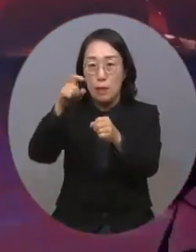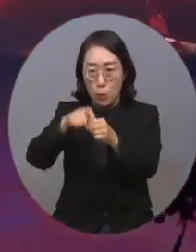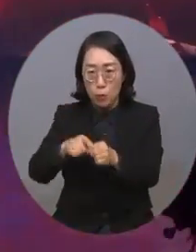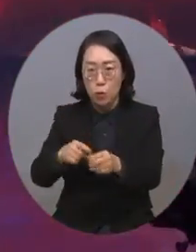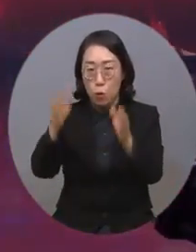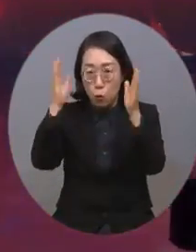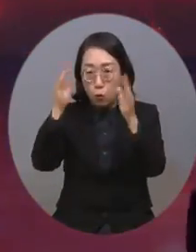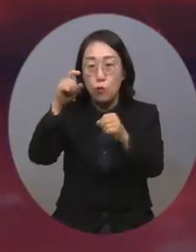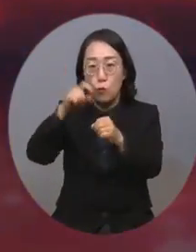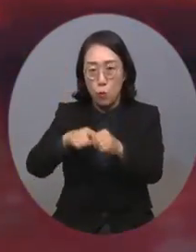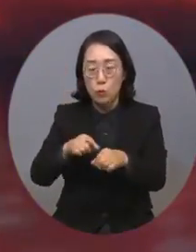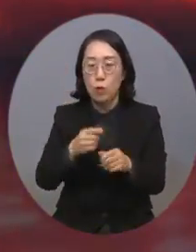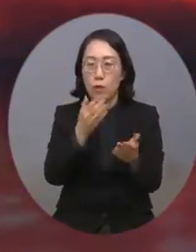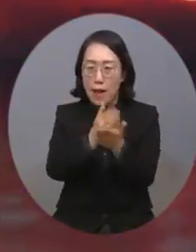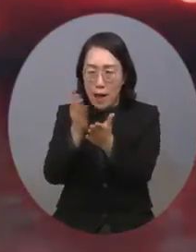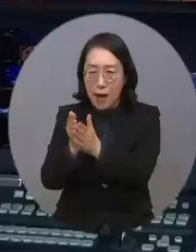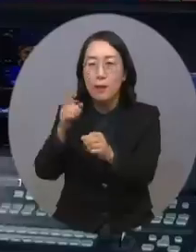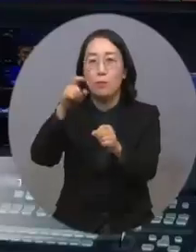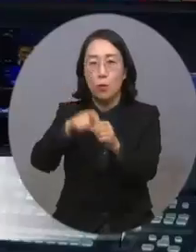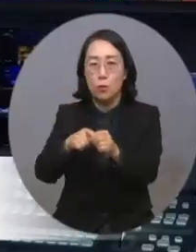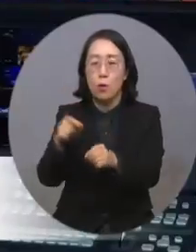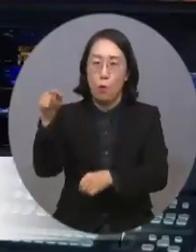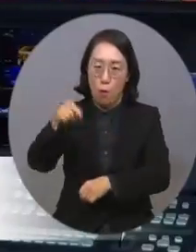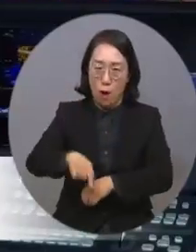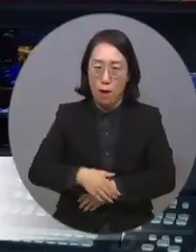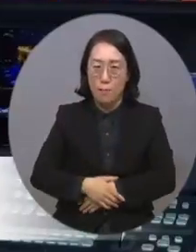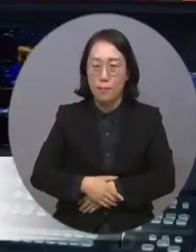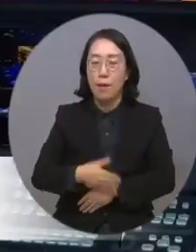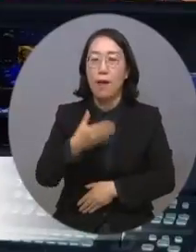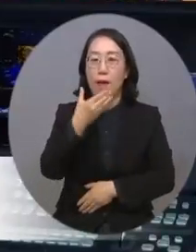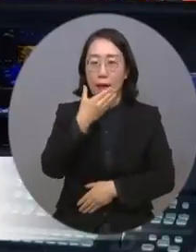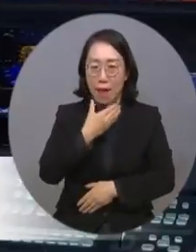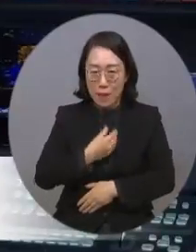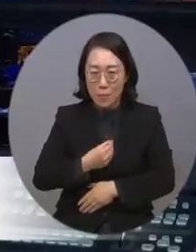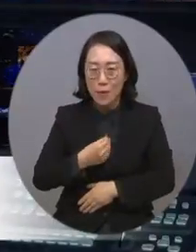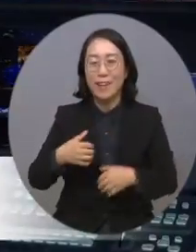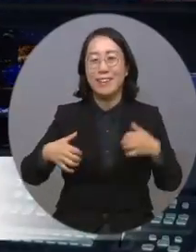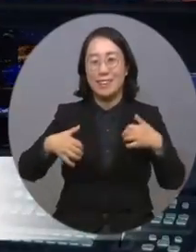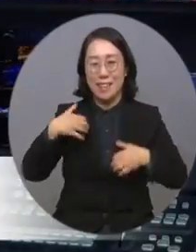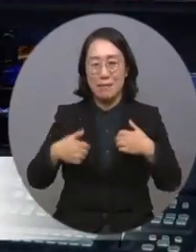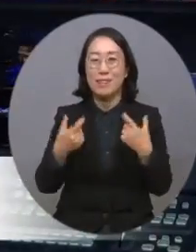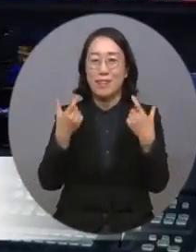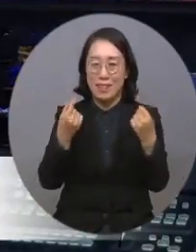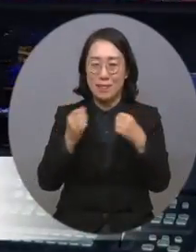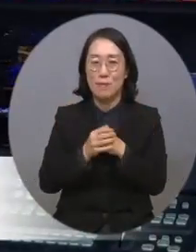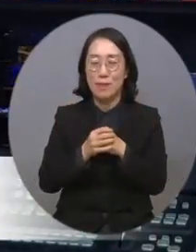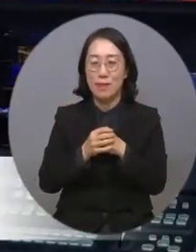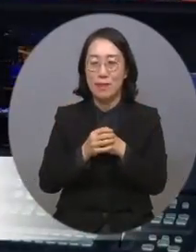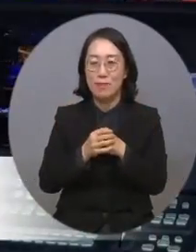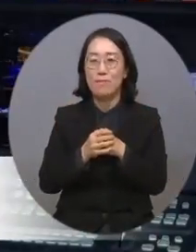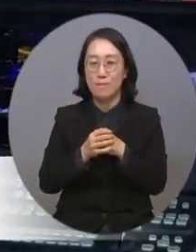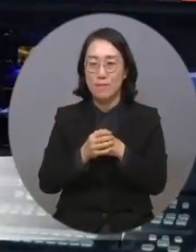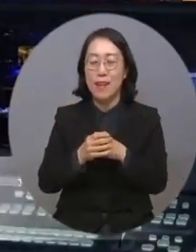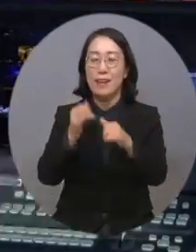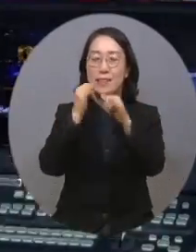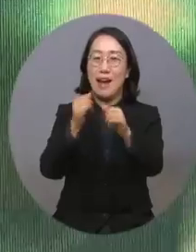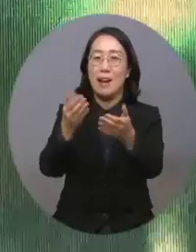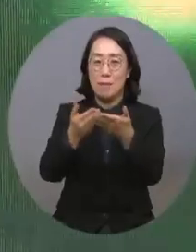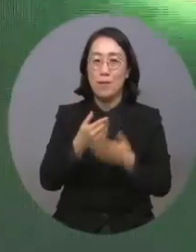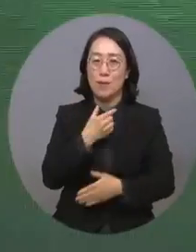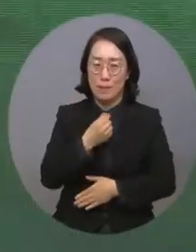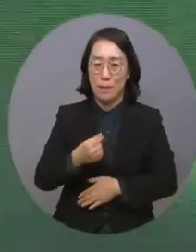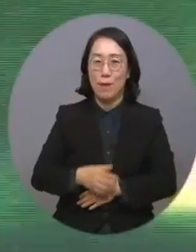등 삶의 모습 또한 다양했습니다. 행복하고 재미있겠습니다. 네, 상 받고 싶은